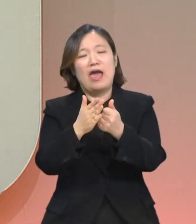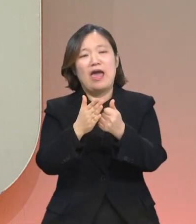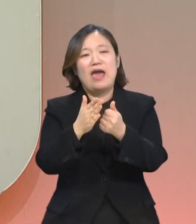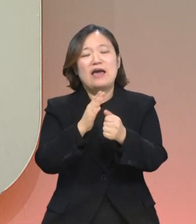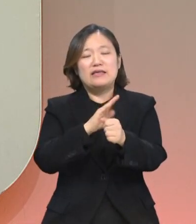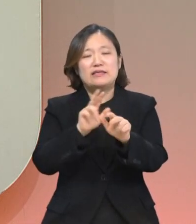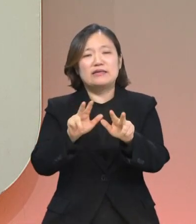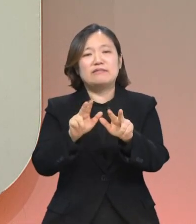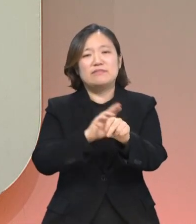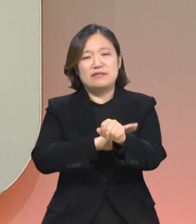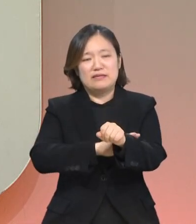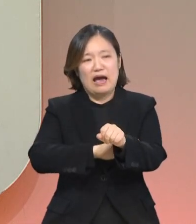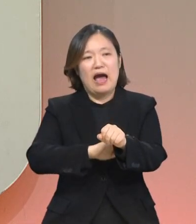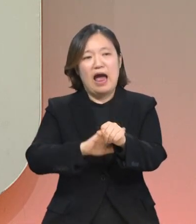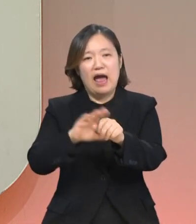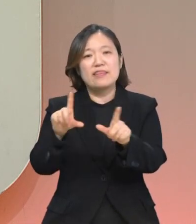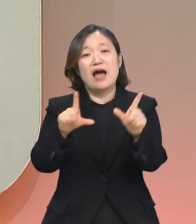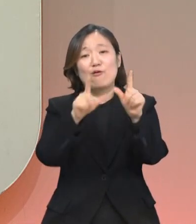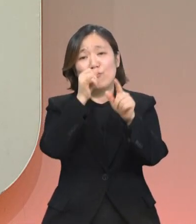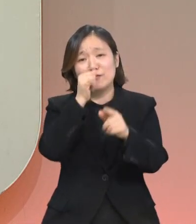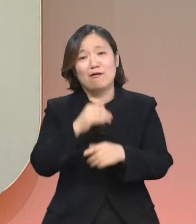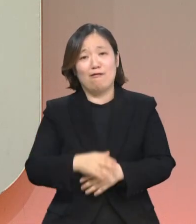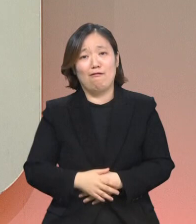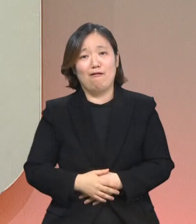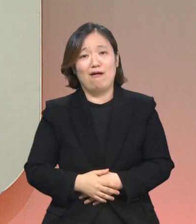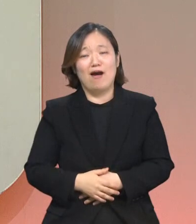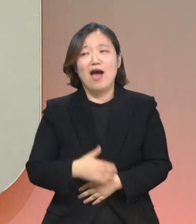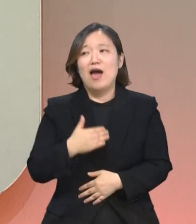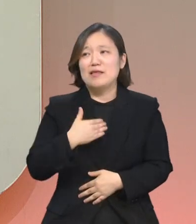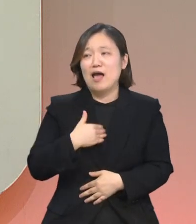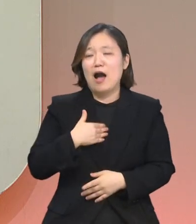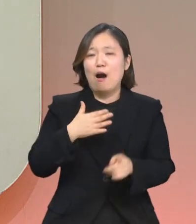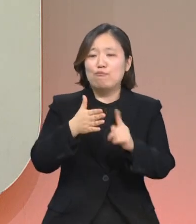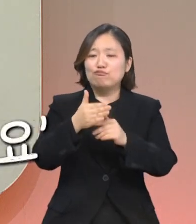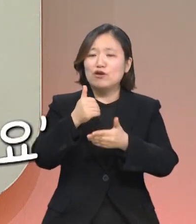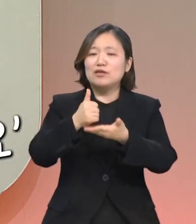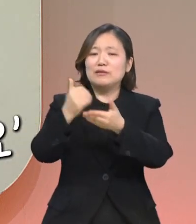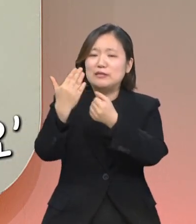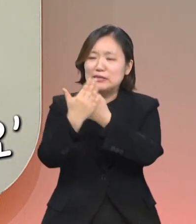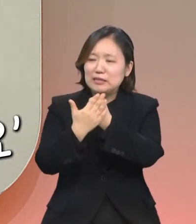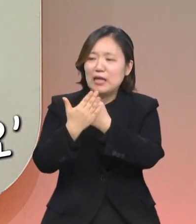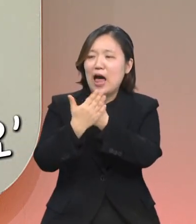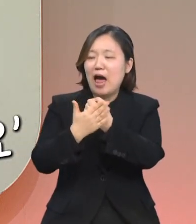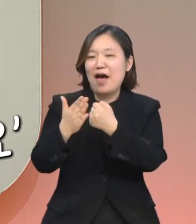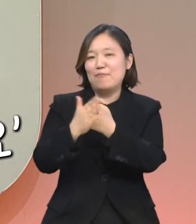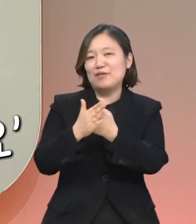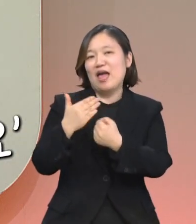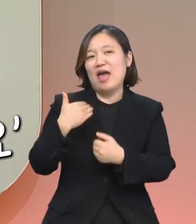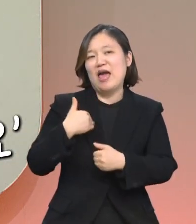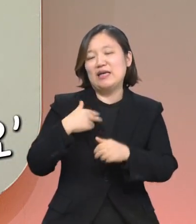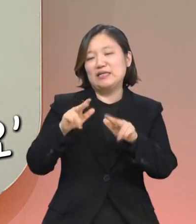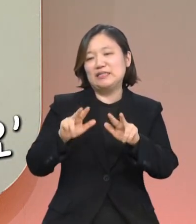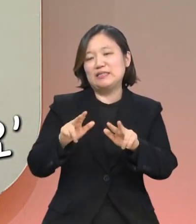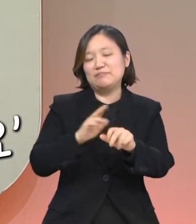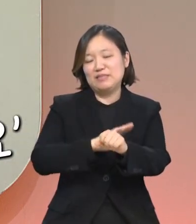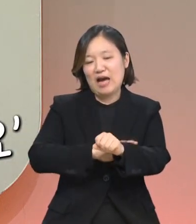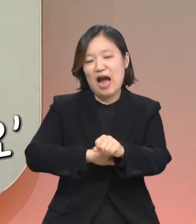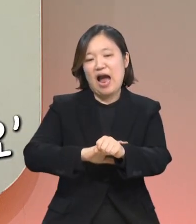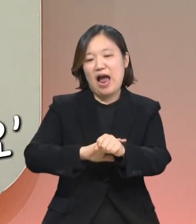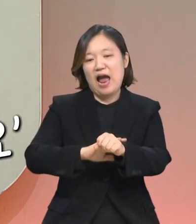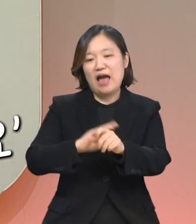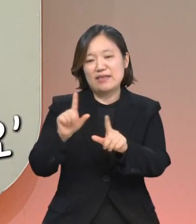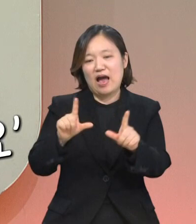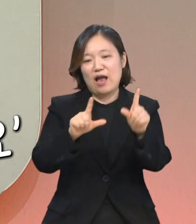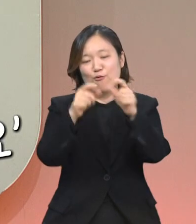거예요 스님 제가 그나마 부처님 덕분에 제가 이렇게라도 버티고 의지하면서